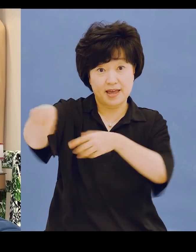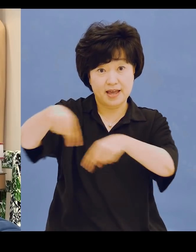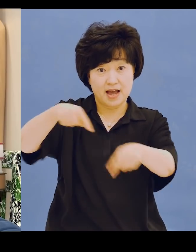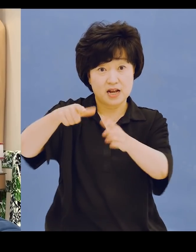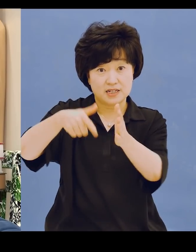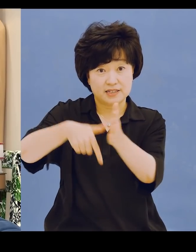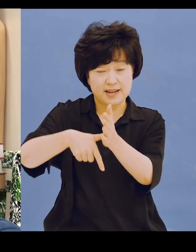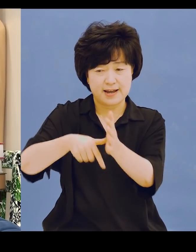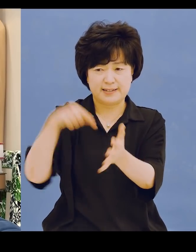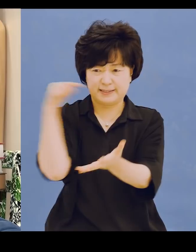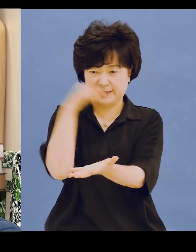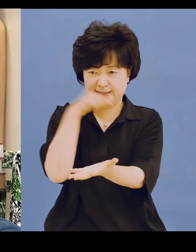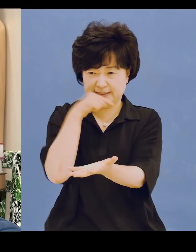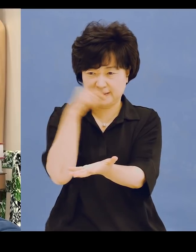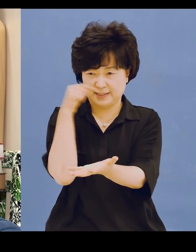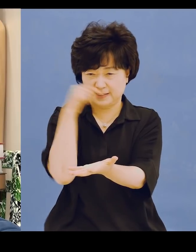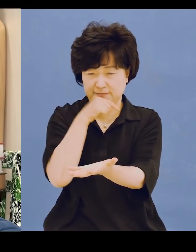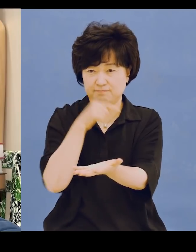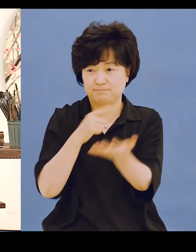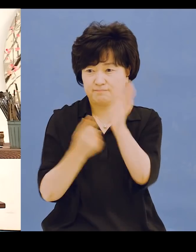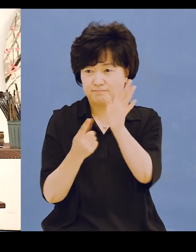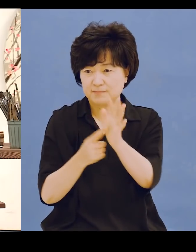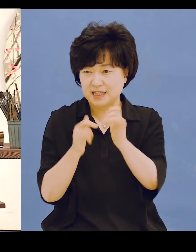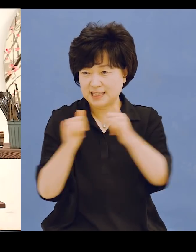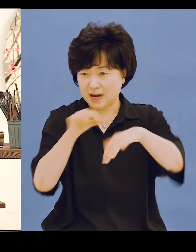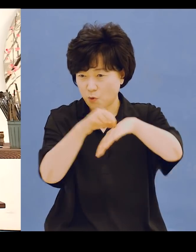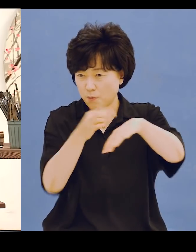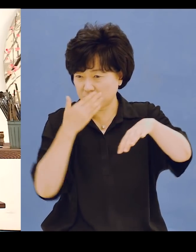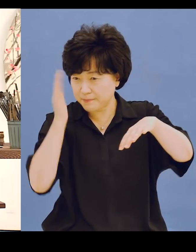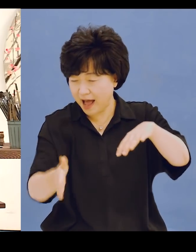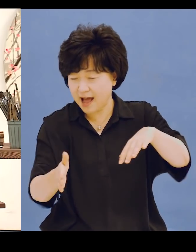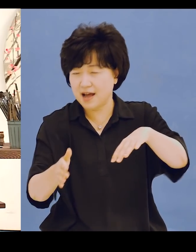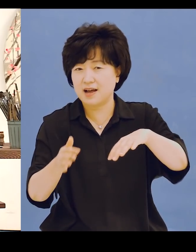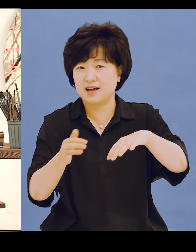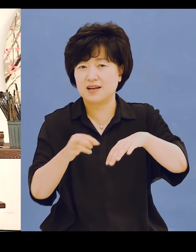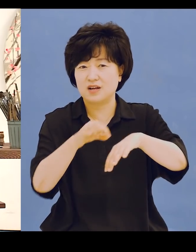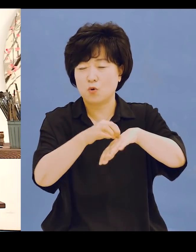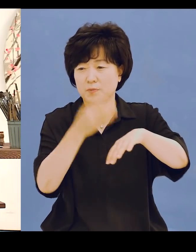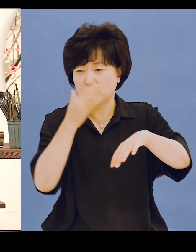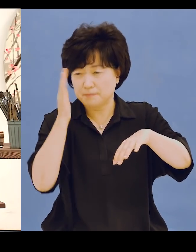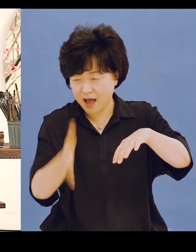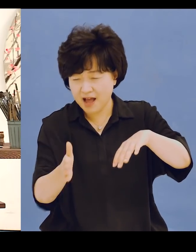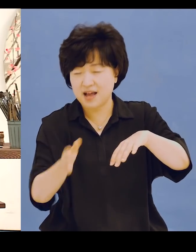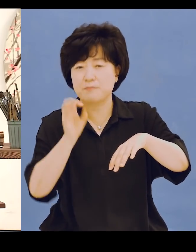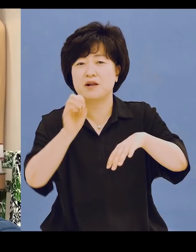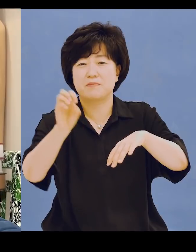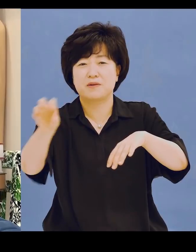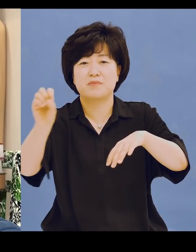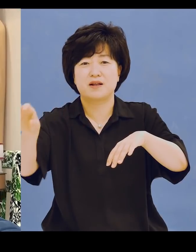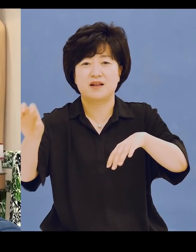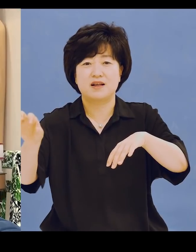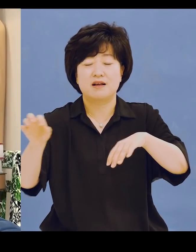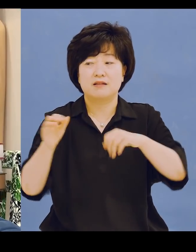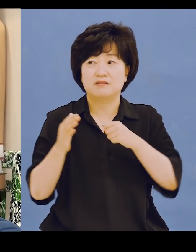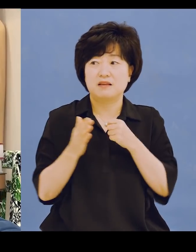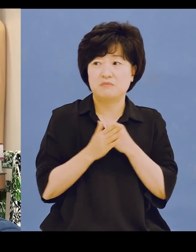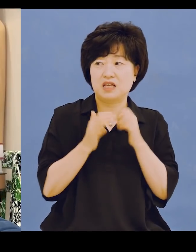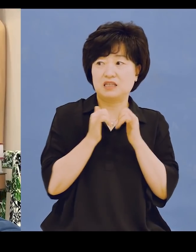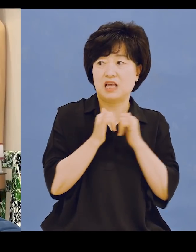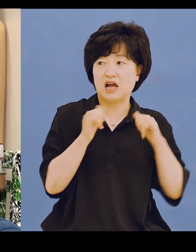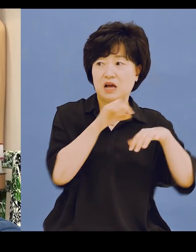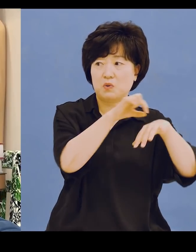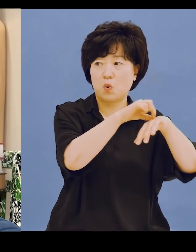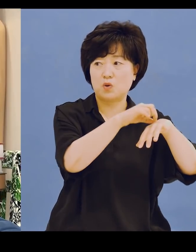네. 상당히 강하게 그걸 캠페인을 해서 네. 좀 이렇게 거리를 두고 있었지만 네. 그들이